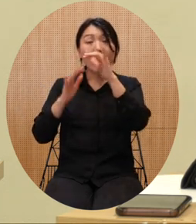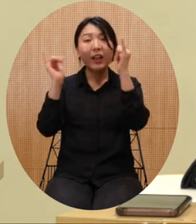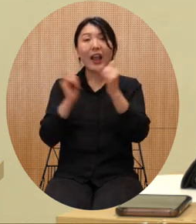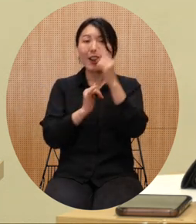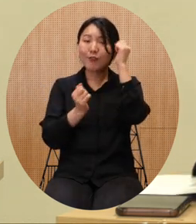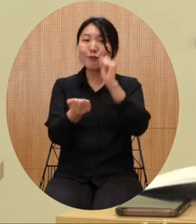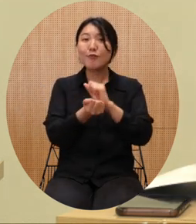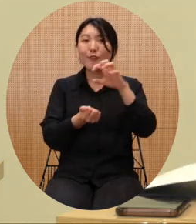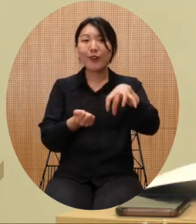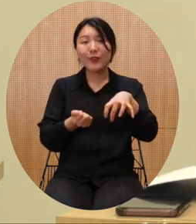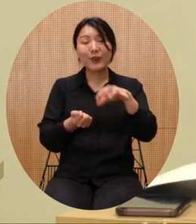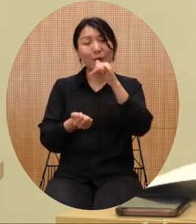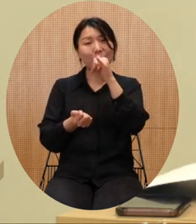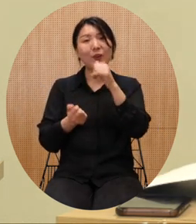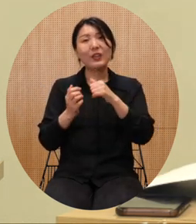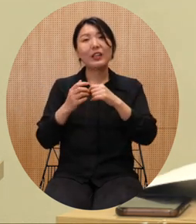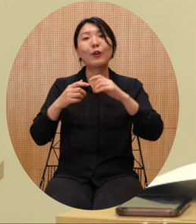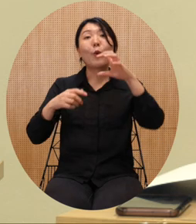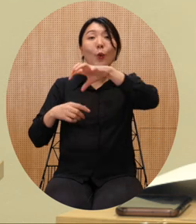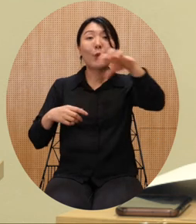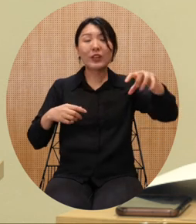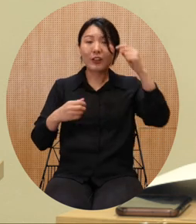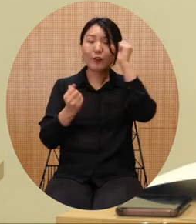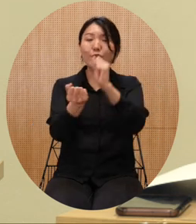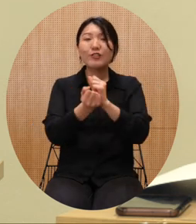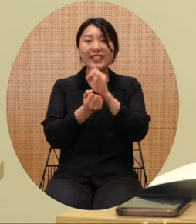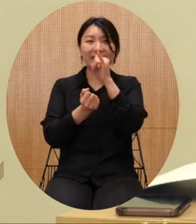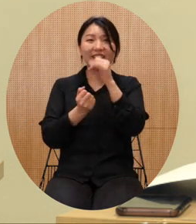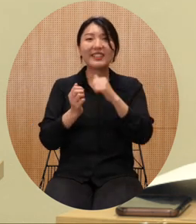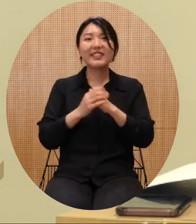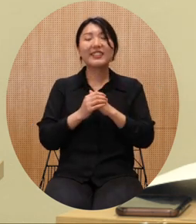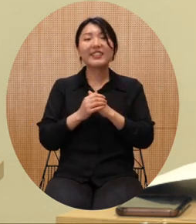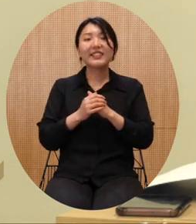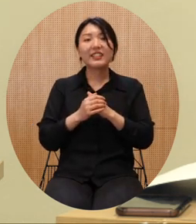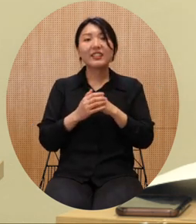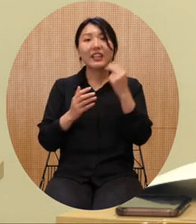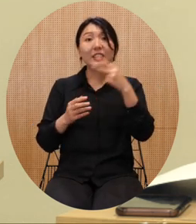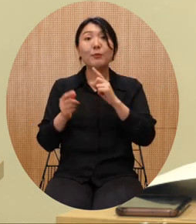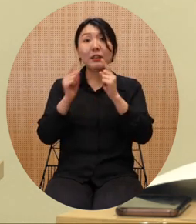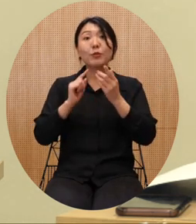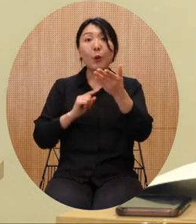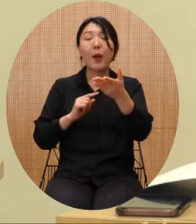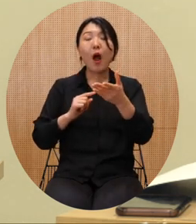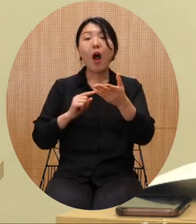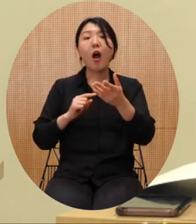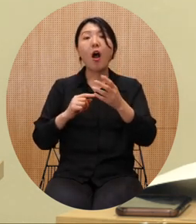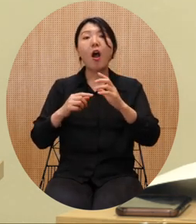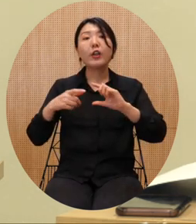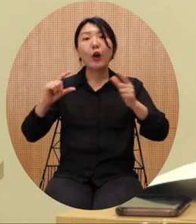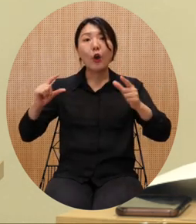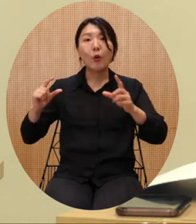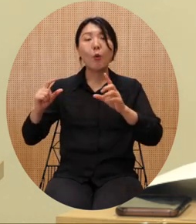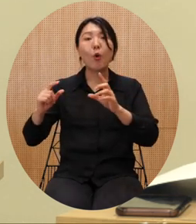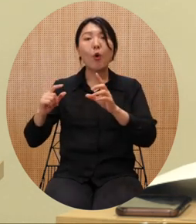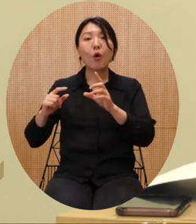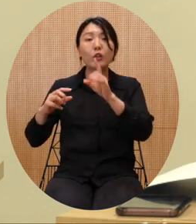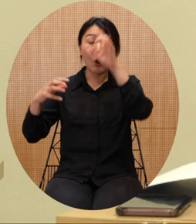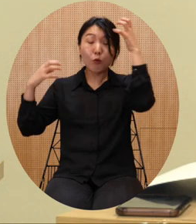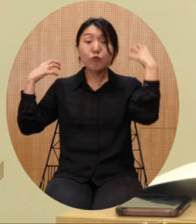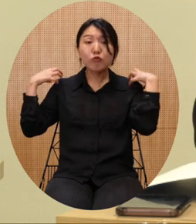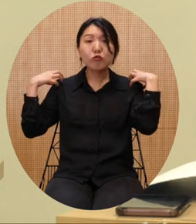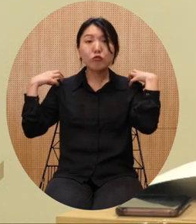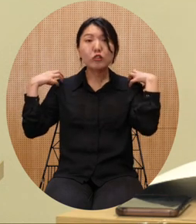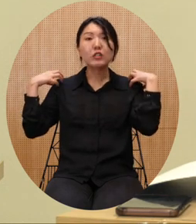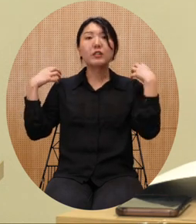보건복사회연구원에서도 했고 저희도 했고 이렇게 다시 말씀드리면은 여러 중앙정부에서도 국토부뿐만이